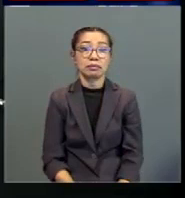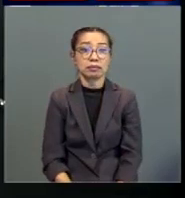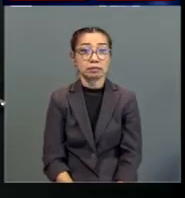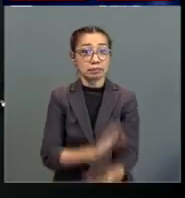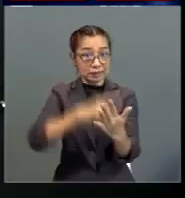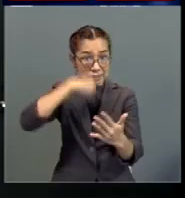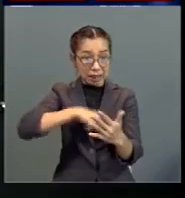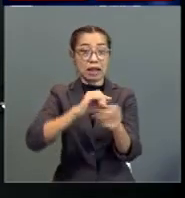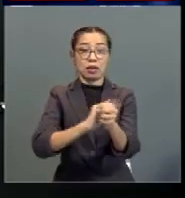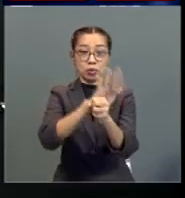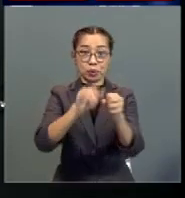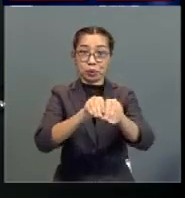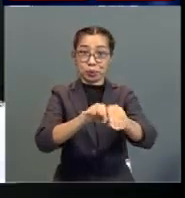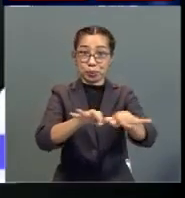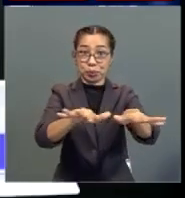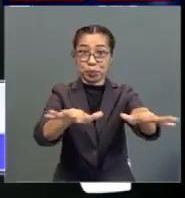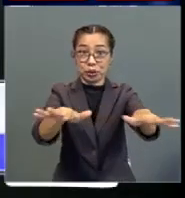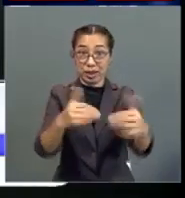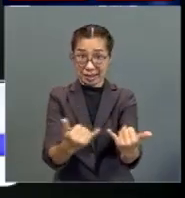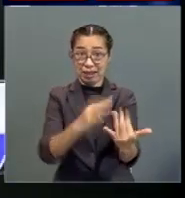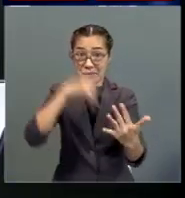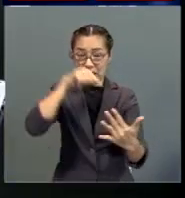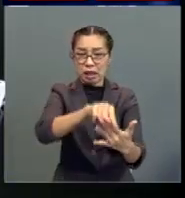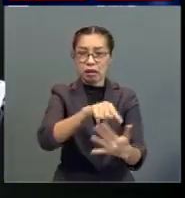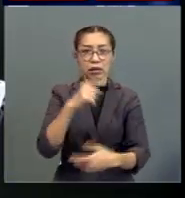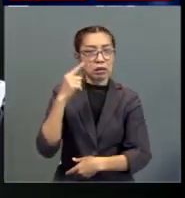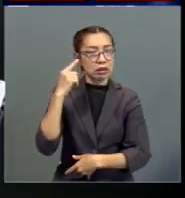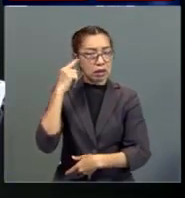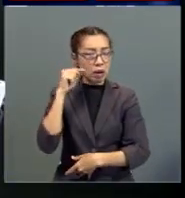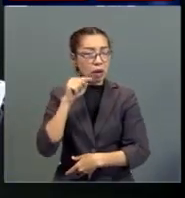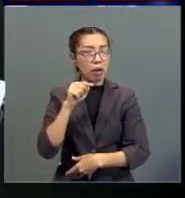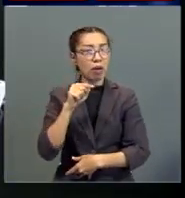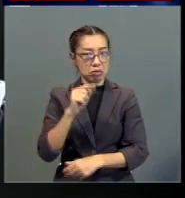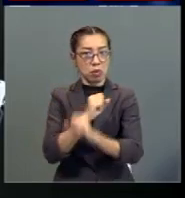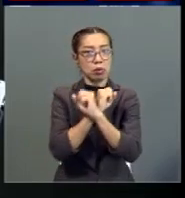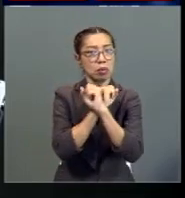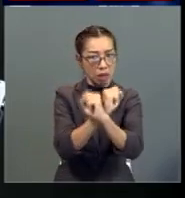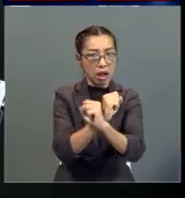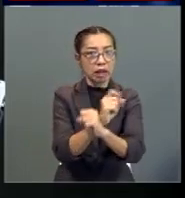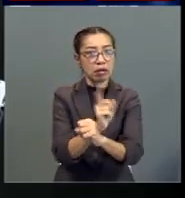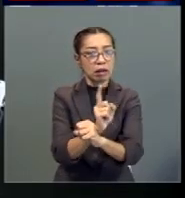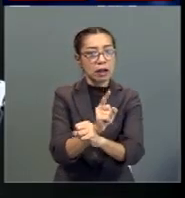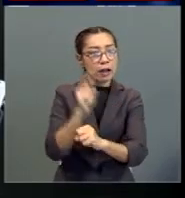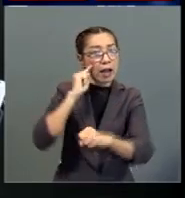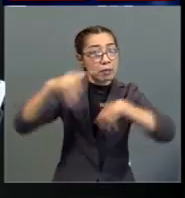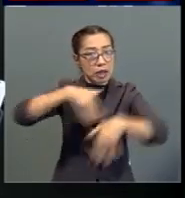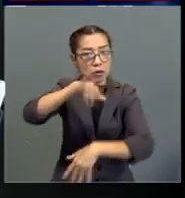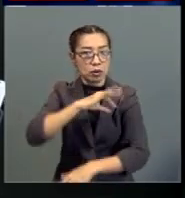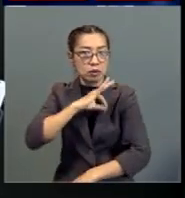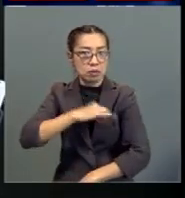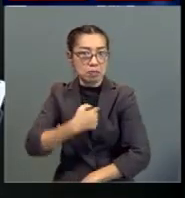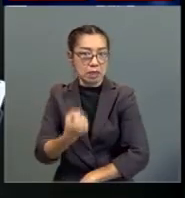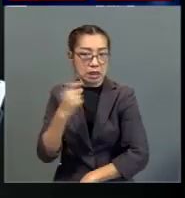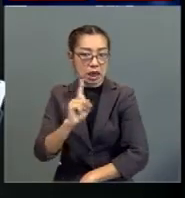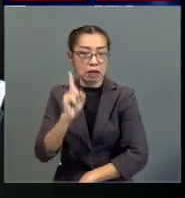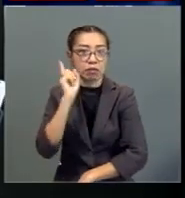ควิดนะครับการระบาดโควิดอยู่ดังนั้นสิ่งที่เราจะต้องเซฟให้เกิดความมั่นใจที่สุดก็คือต้อง